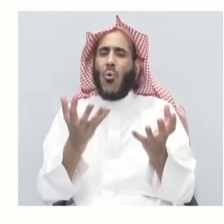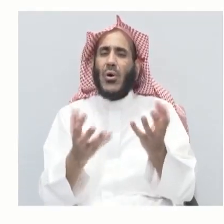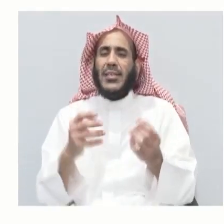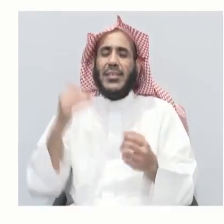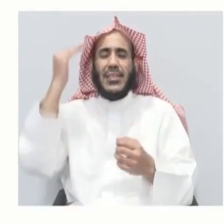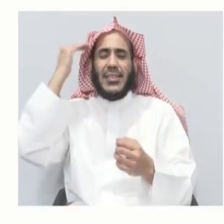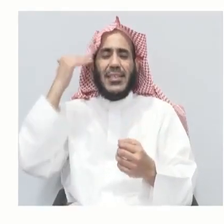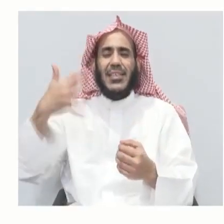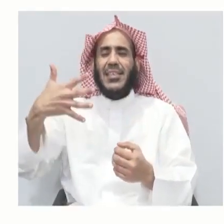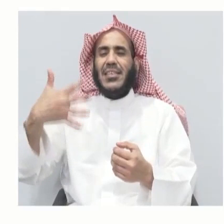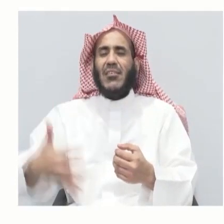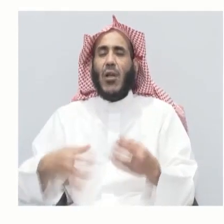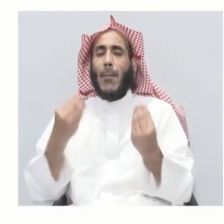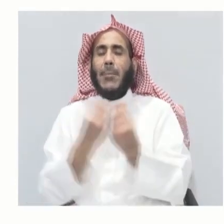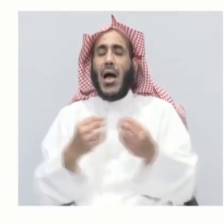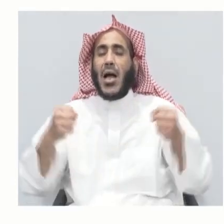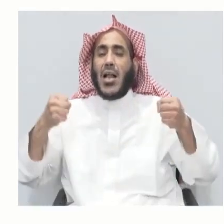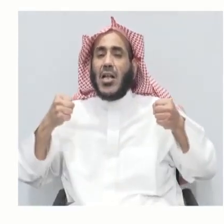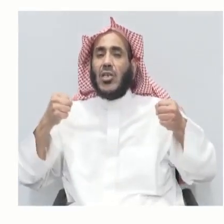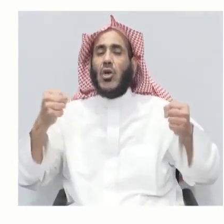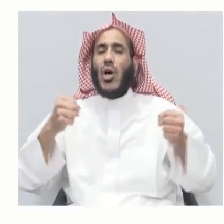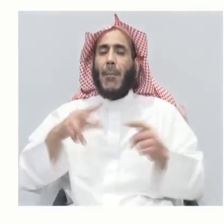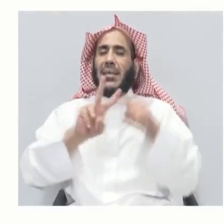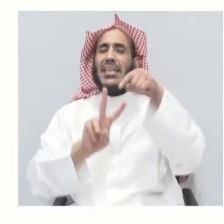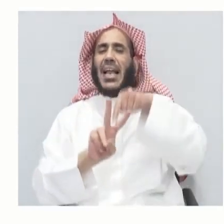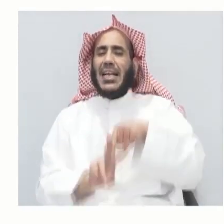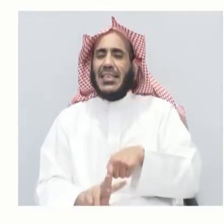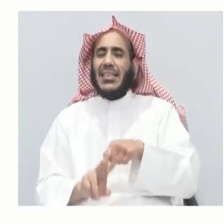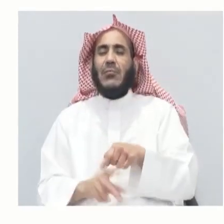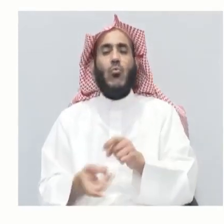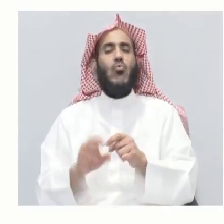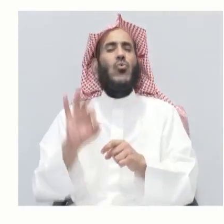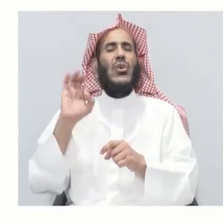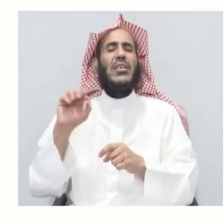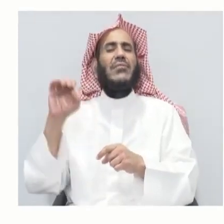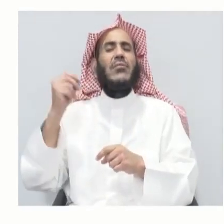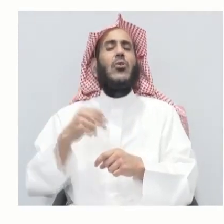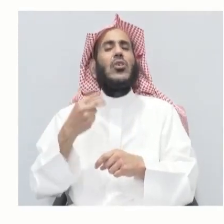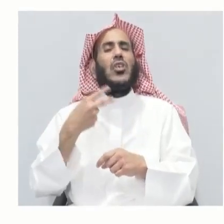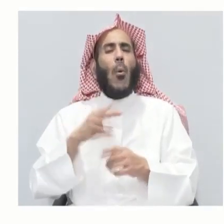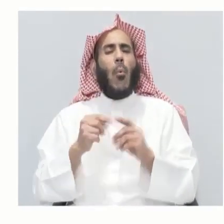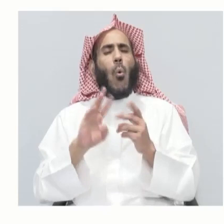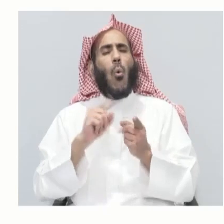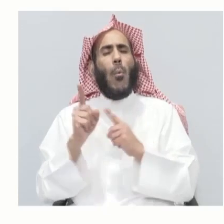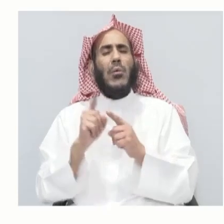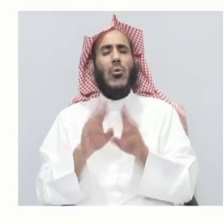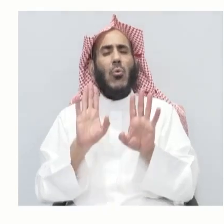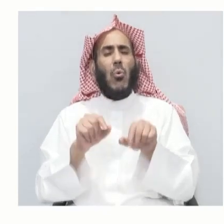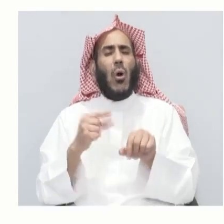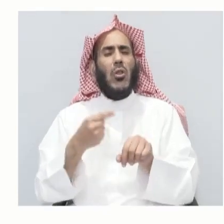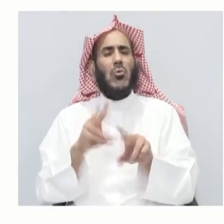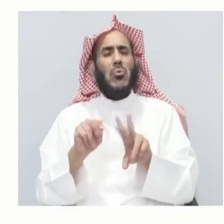الارجوحه باتجاه الاسفل للاف جي اذا من الطبيعي جدا وهذه الطفله مستقره على